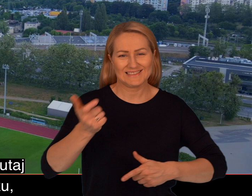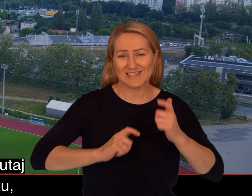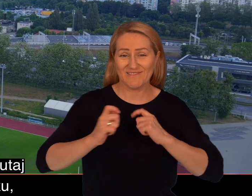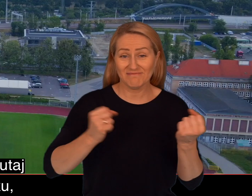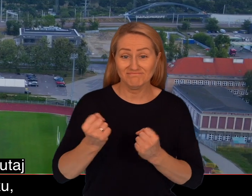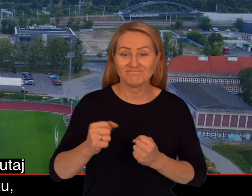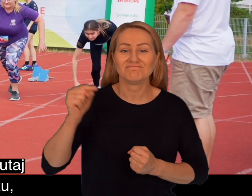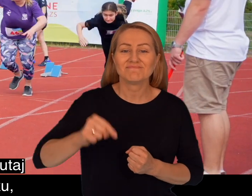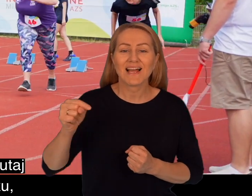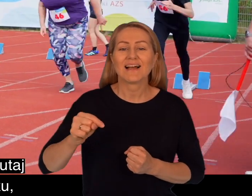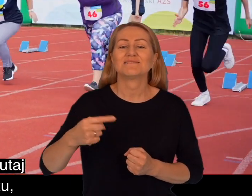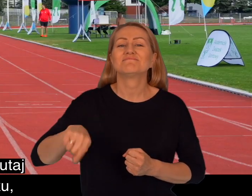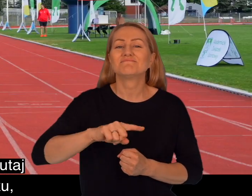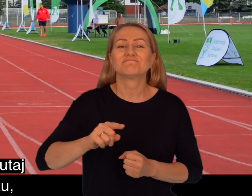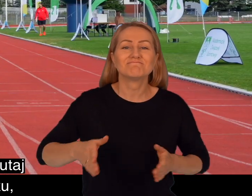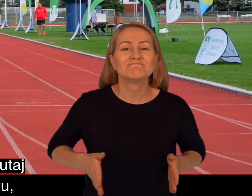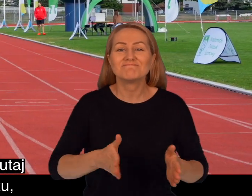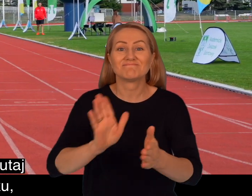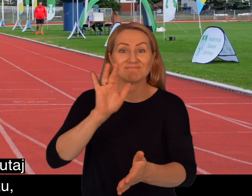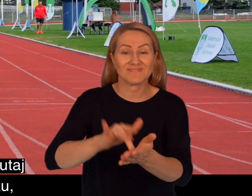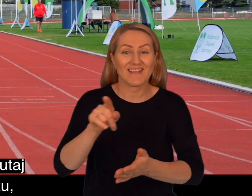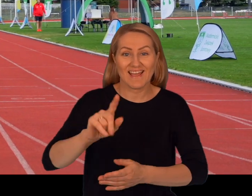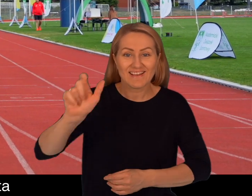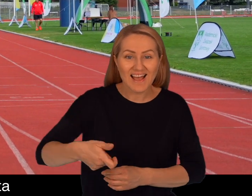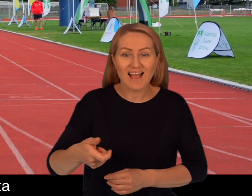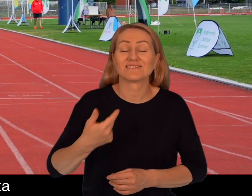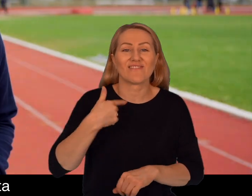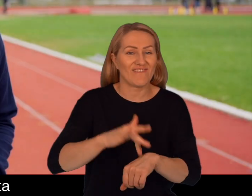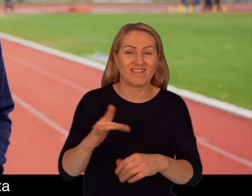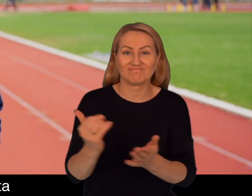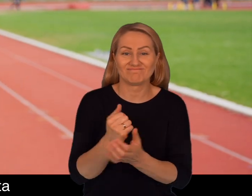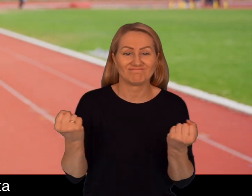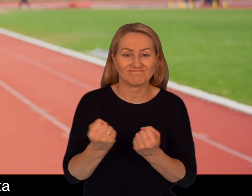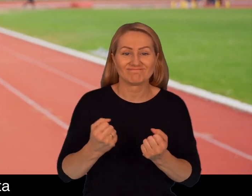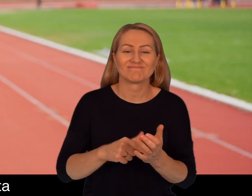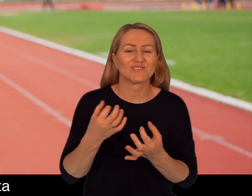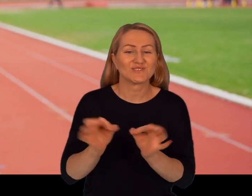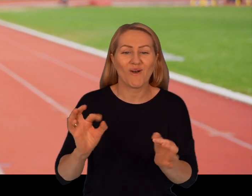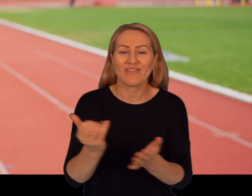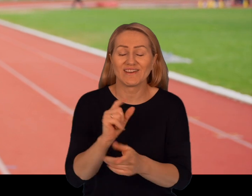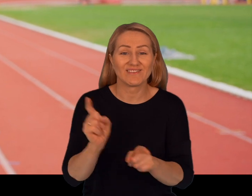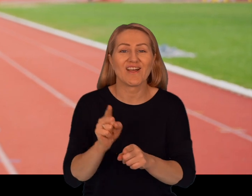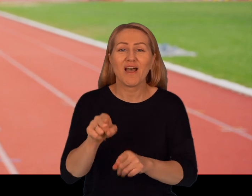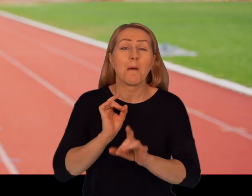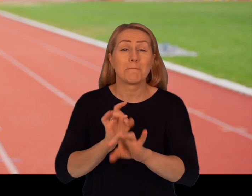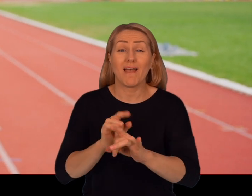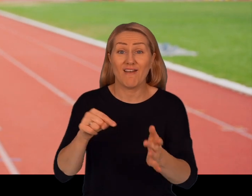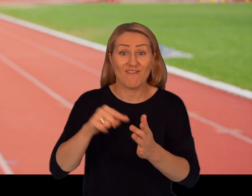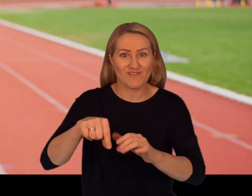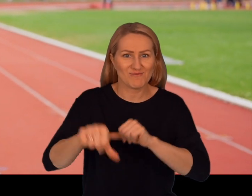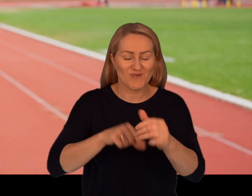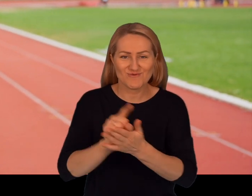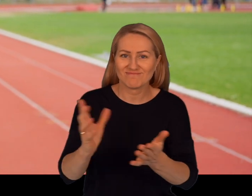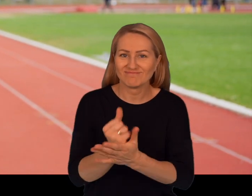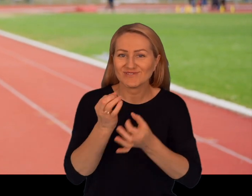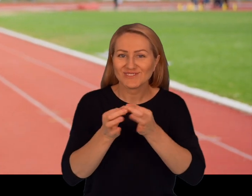jestem bardzo zadowolony tutaj na naszym torze w Gdańsku, jakie udało nam się, jakie wyniki dostać, ile złota, ta sztafeta, udało się w tym